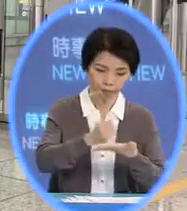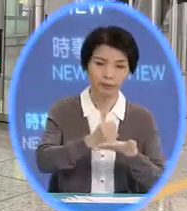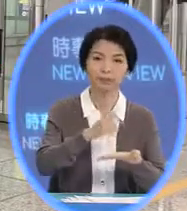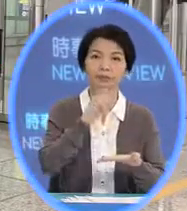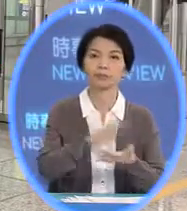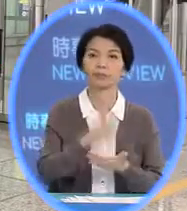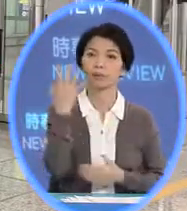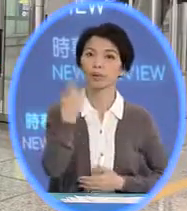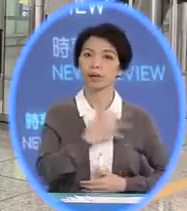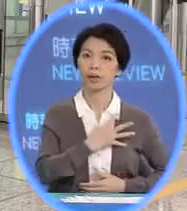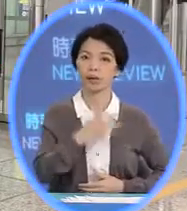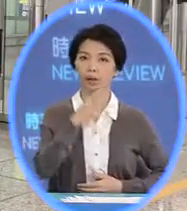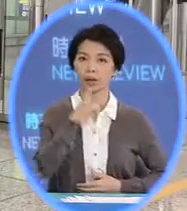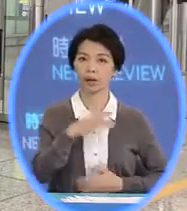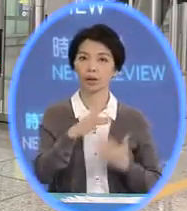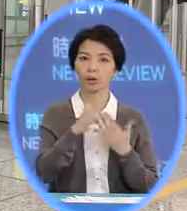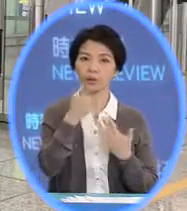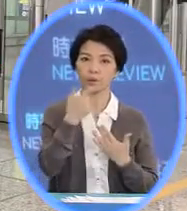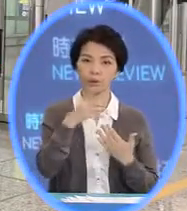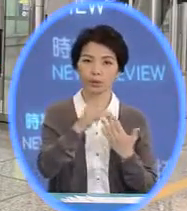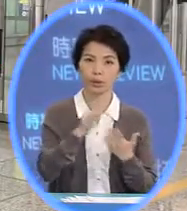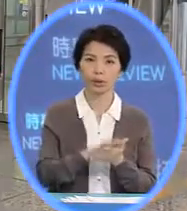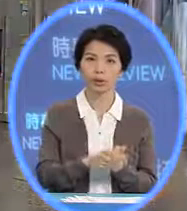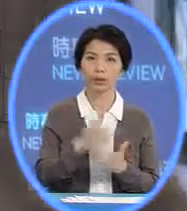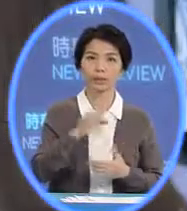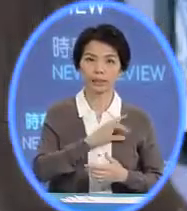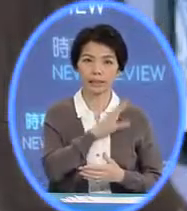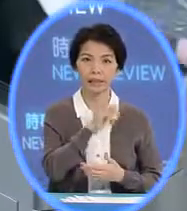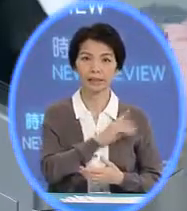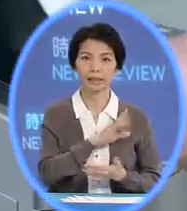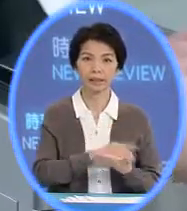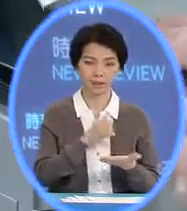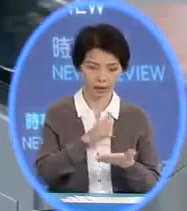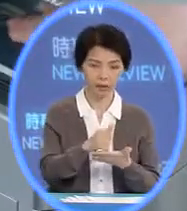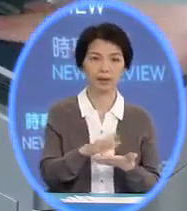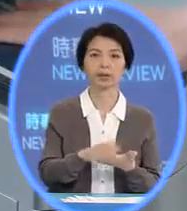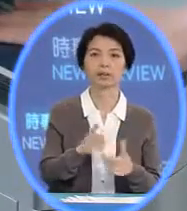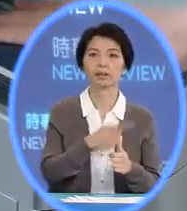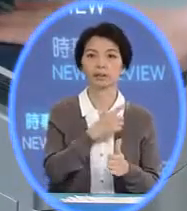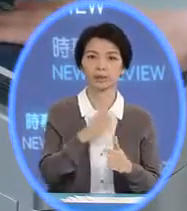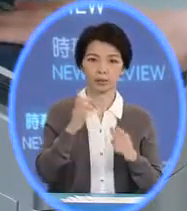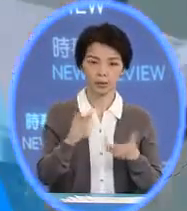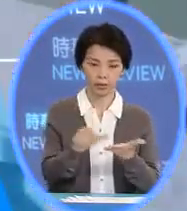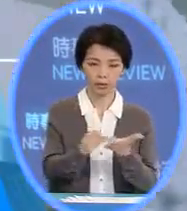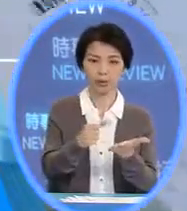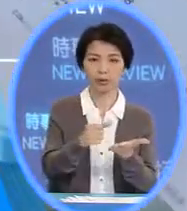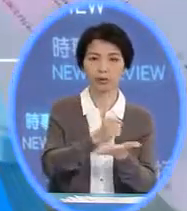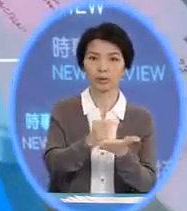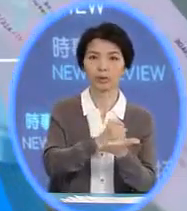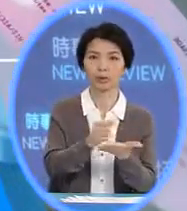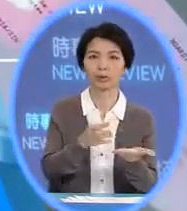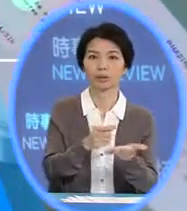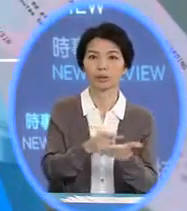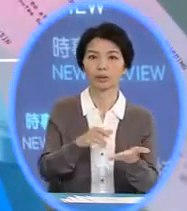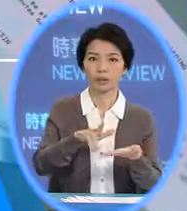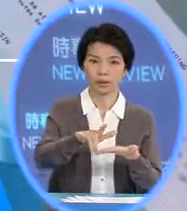星期四起，旅客有多個選擇，可以使用這些自助保安閘口自行掃描證件，然後掃描登